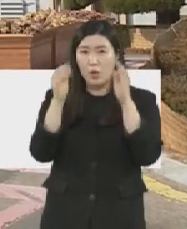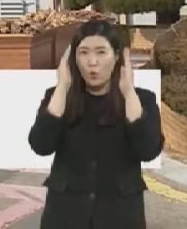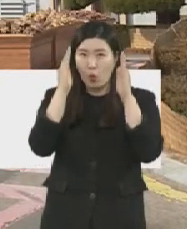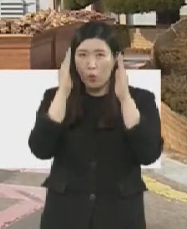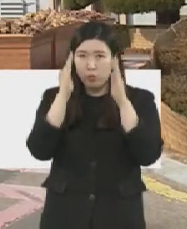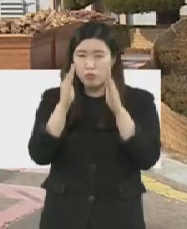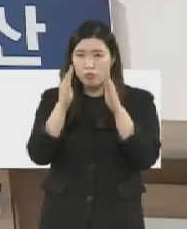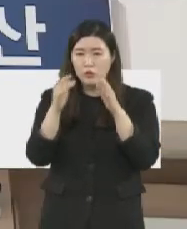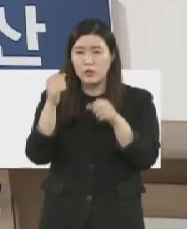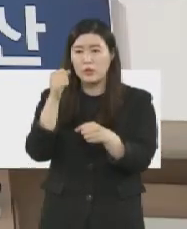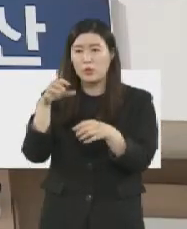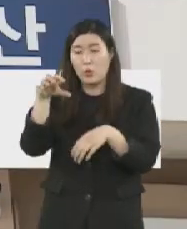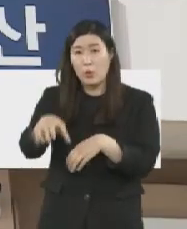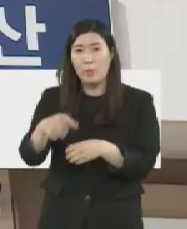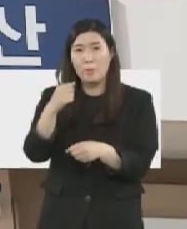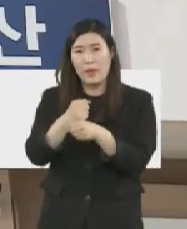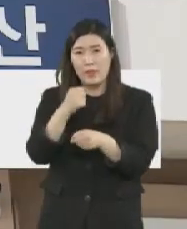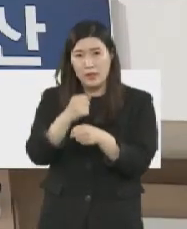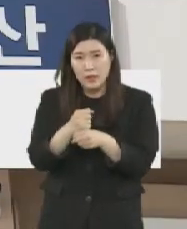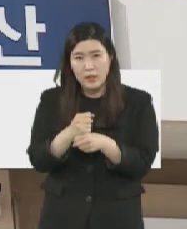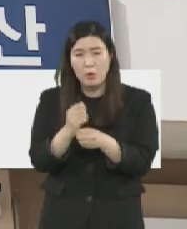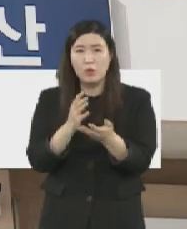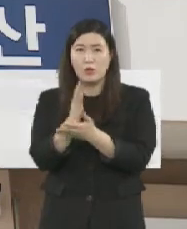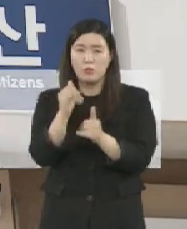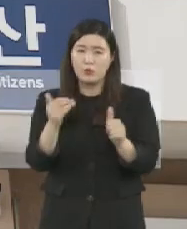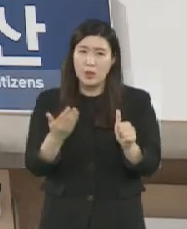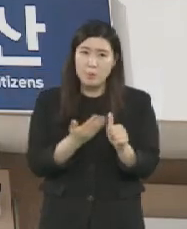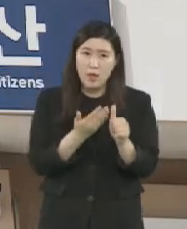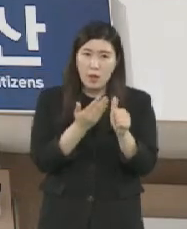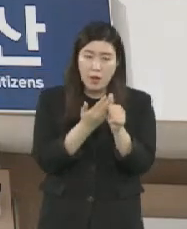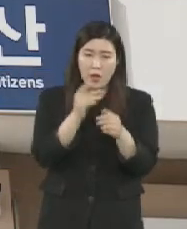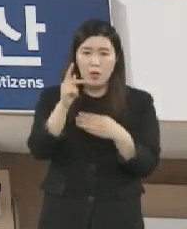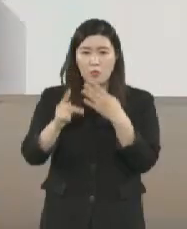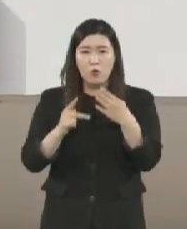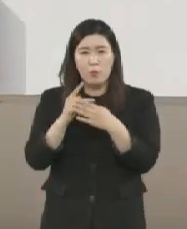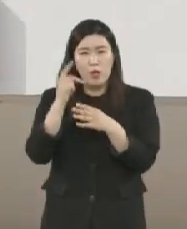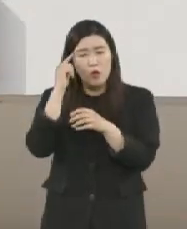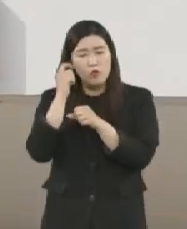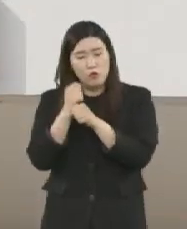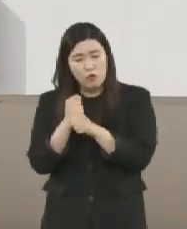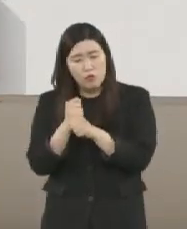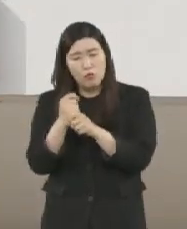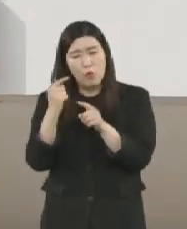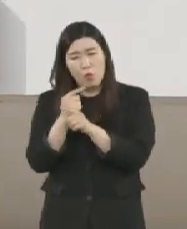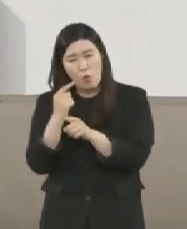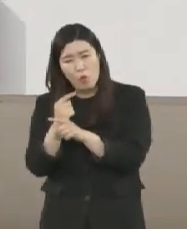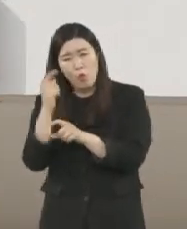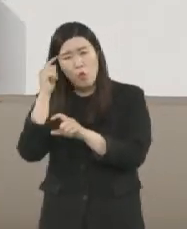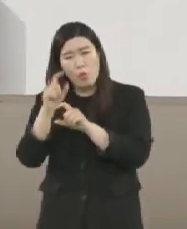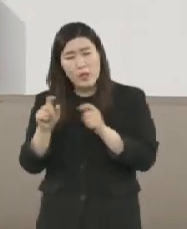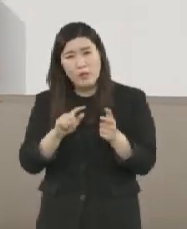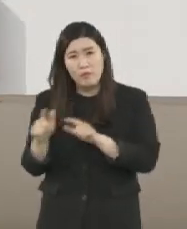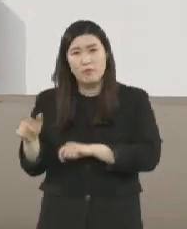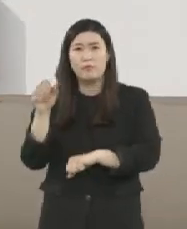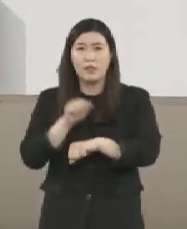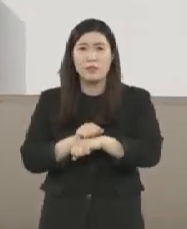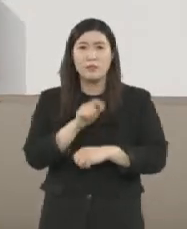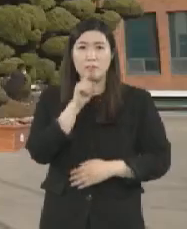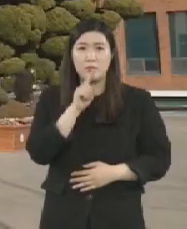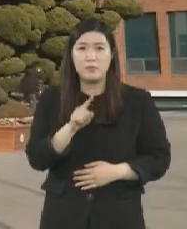확장과 평생학습 전담 인력의 역량 강화 및 프로그램 운영 개선 등에서 높은 평가를 받았습니다